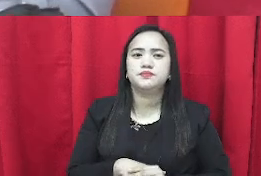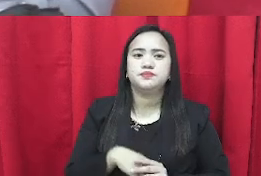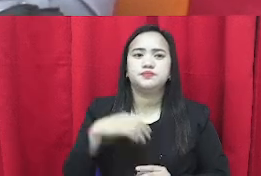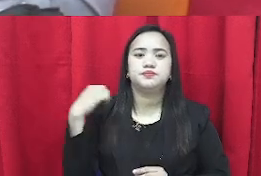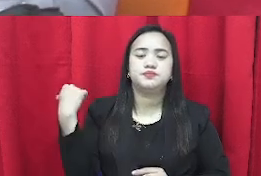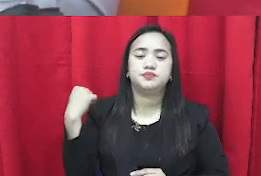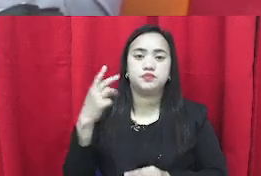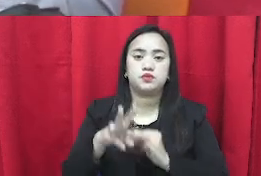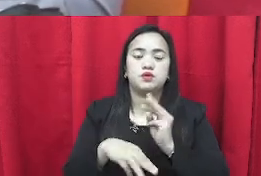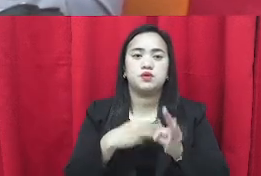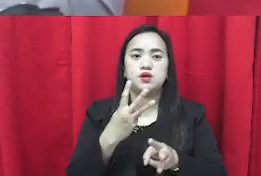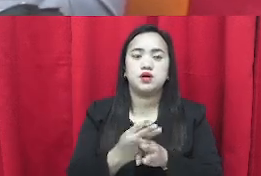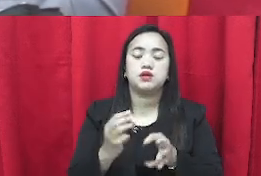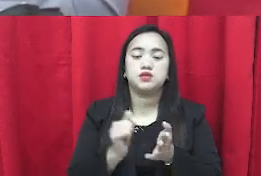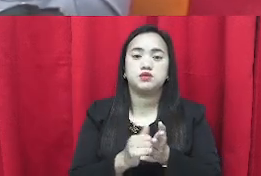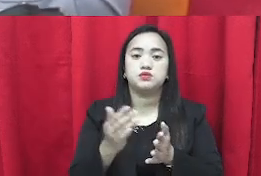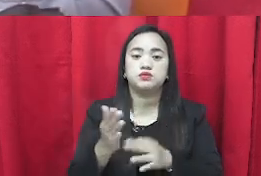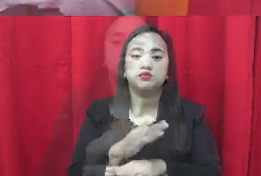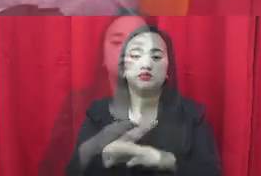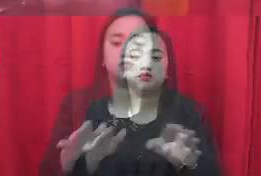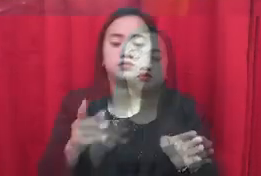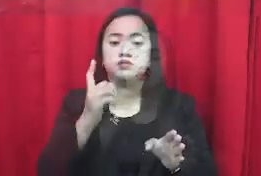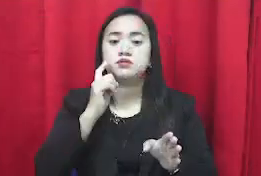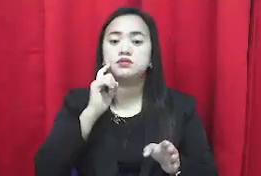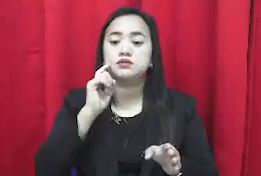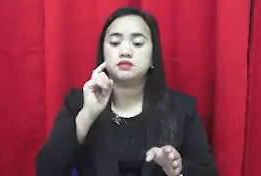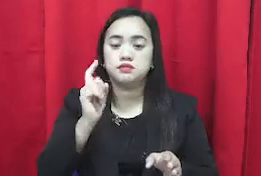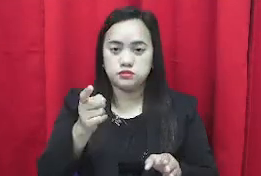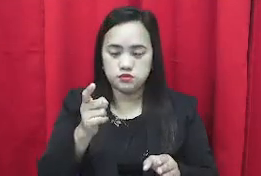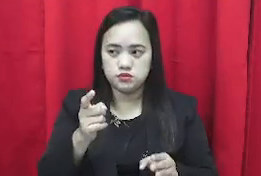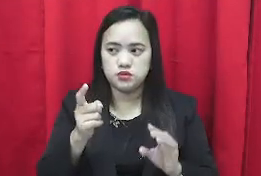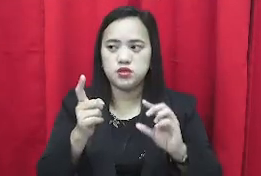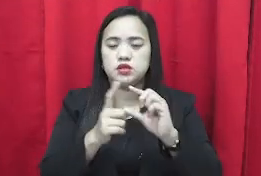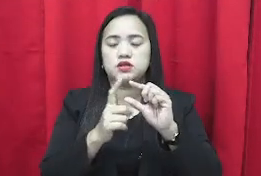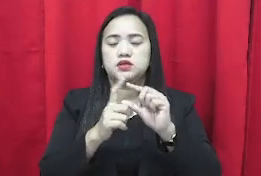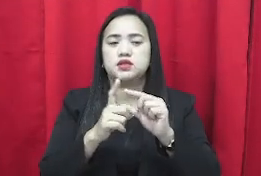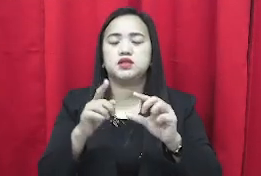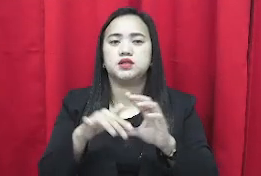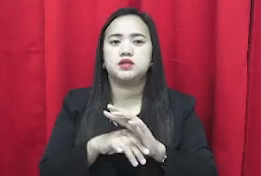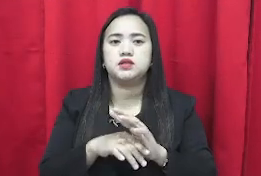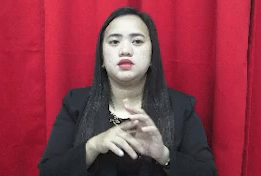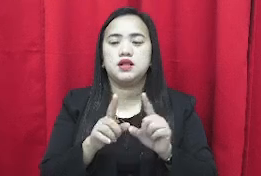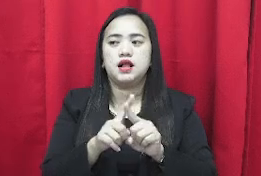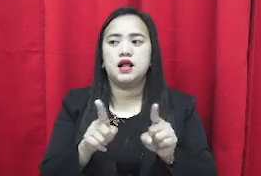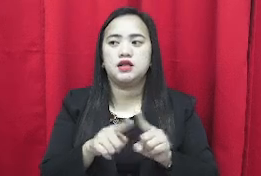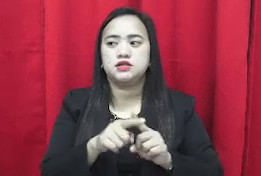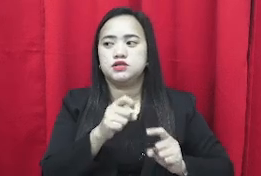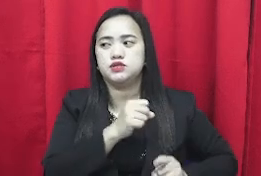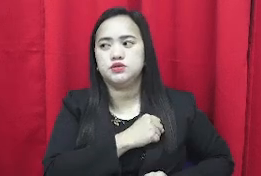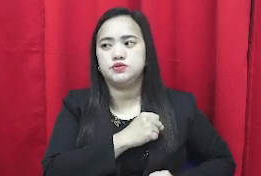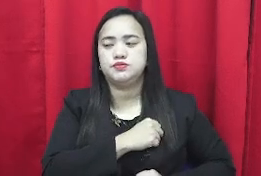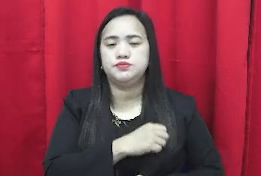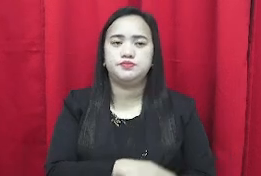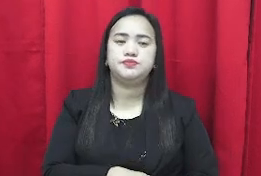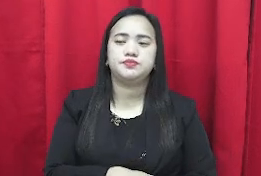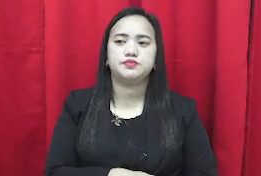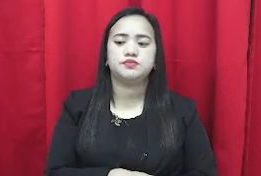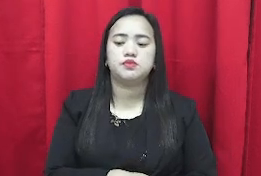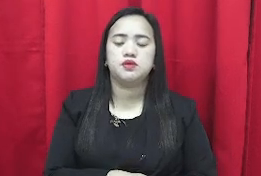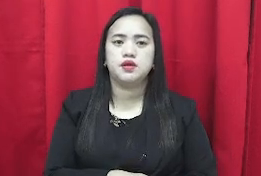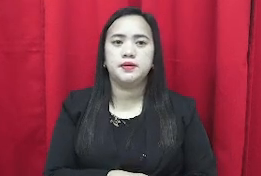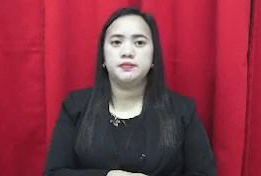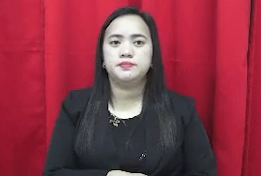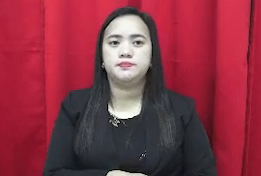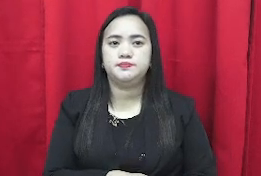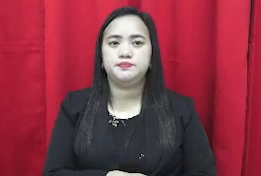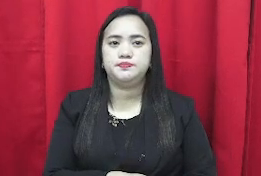mundo na hindi mo pwedeng bigkasin sa buhay ng isang sundalo lalonglalo na kapag ikaw